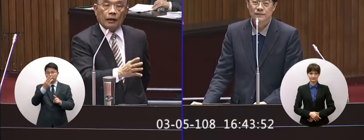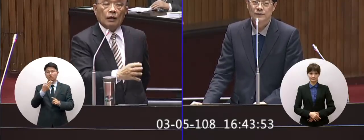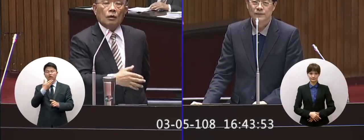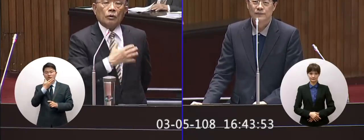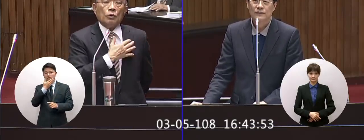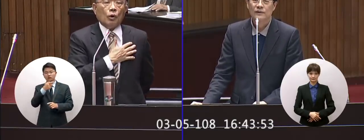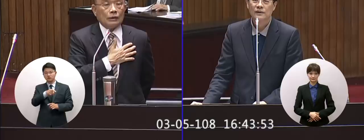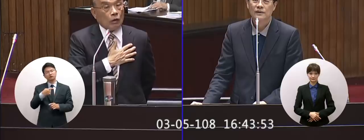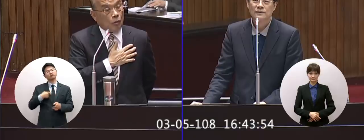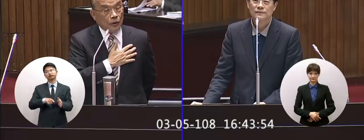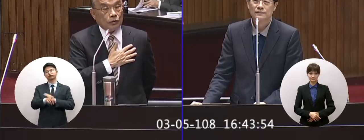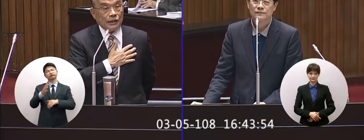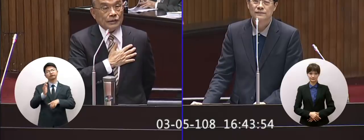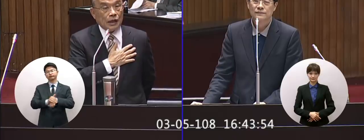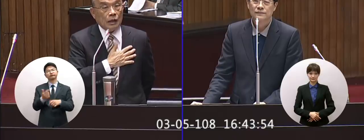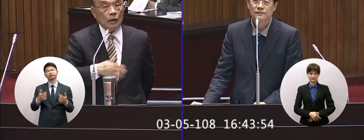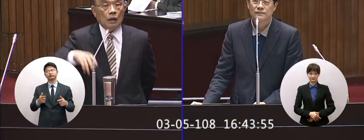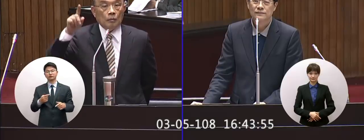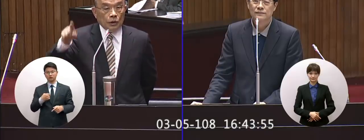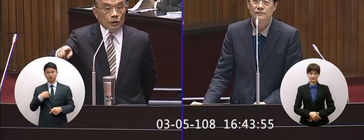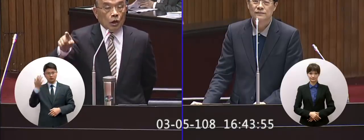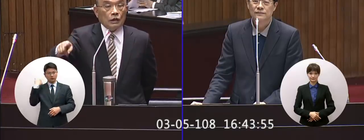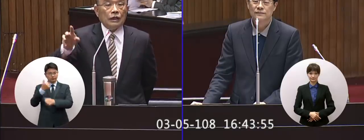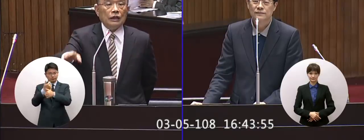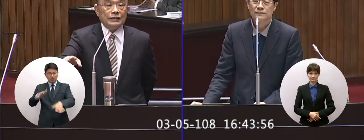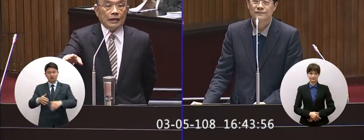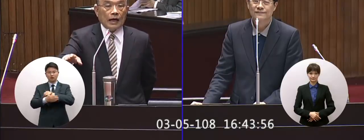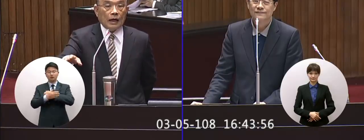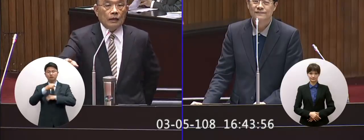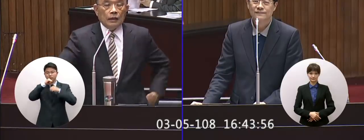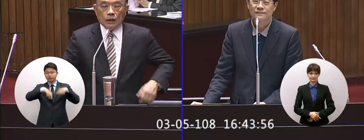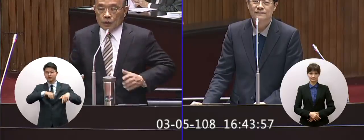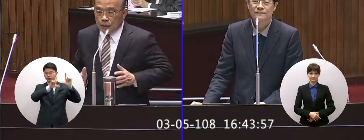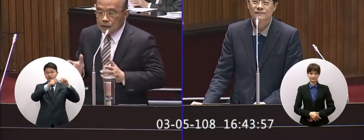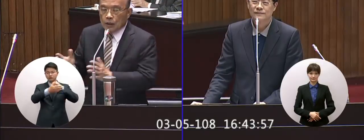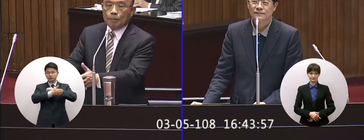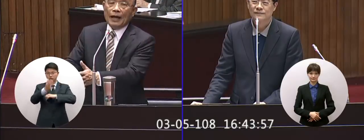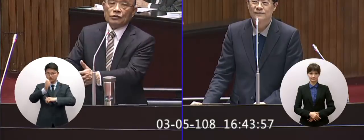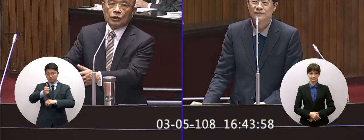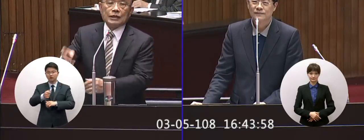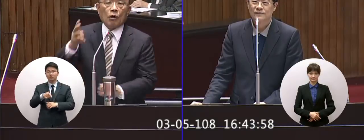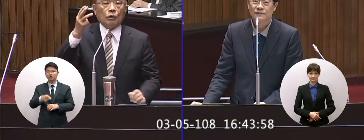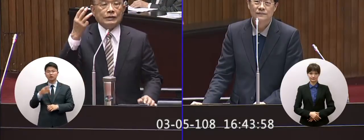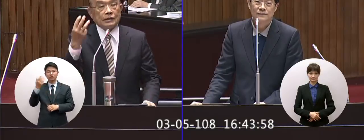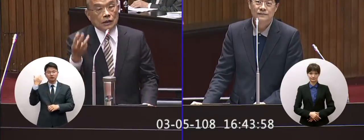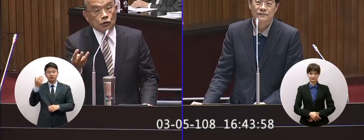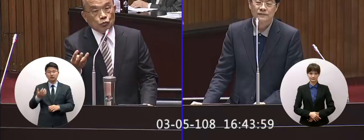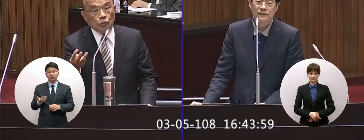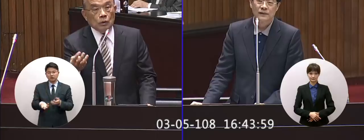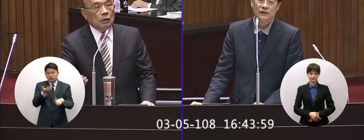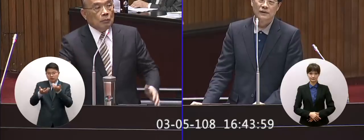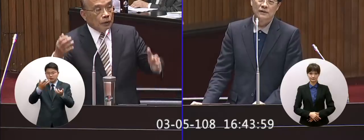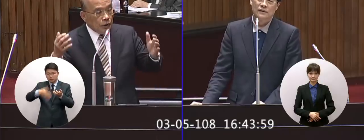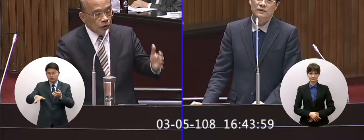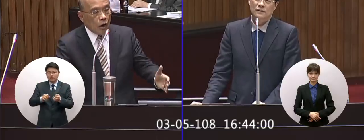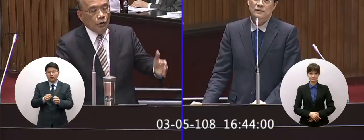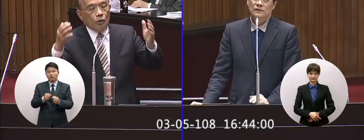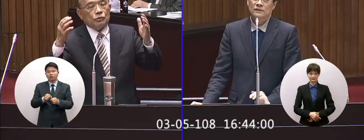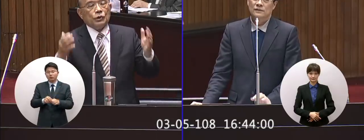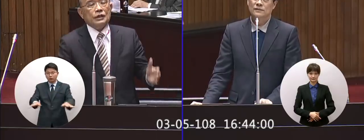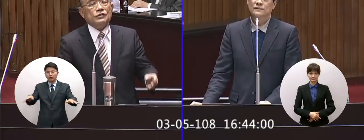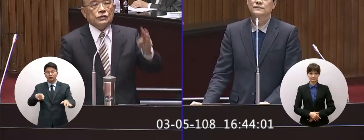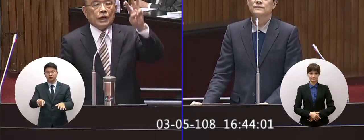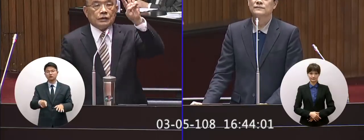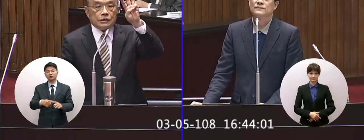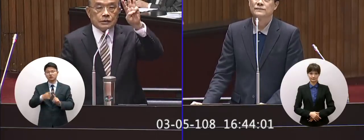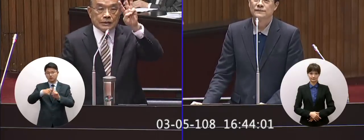家，但因为我当过屏东县长，屏东的核三厂因为热排水超过32度，屏东